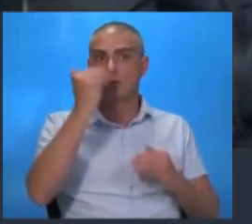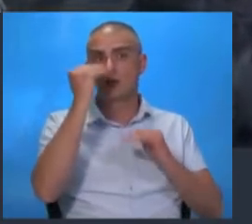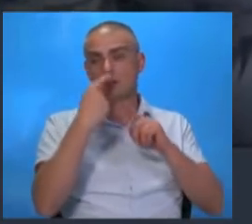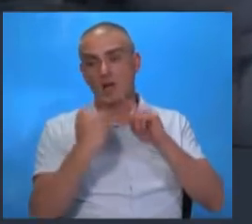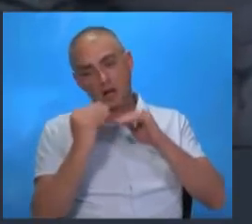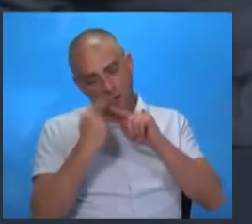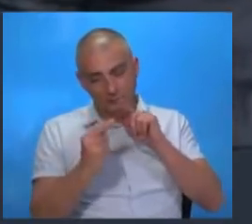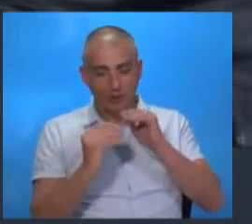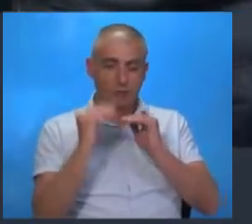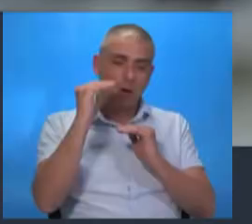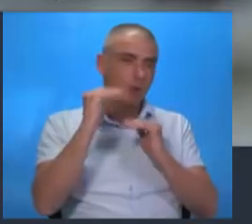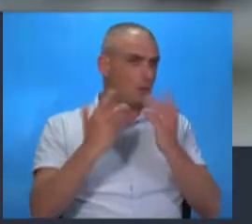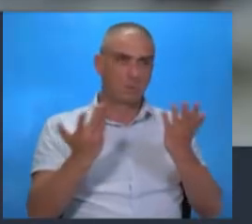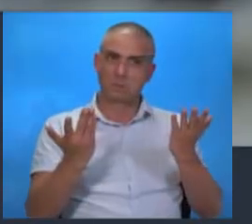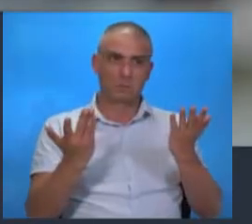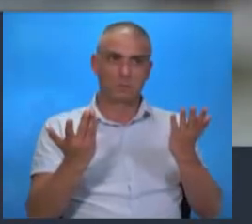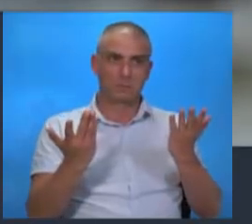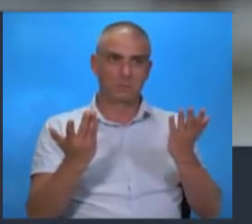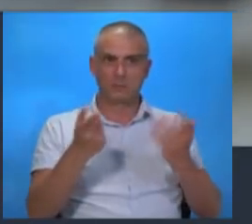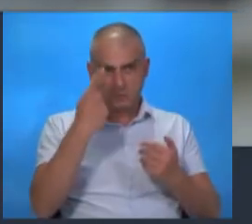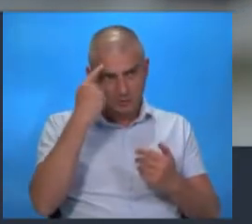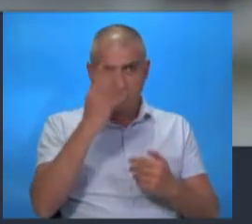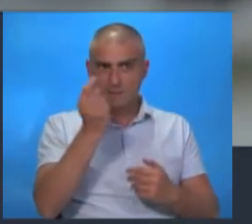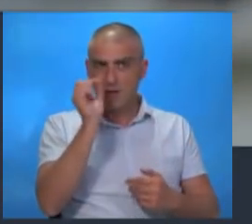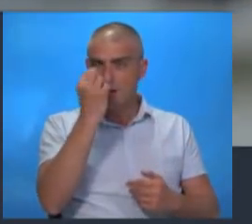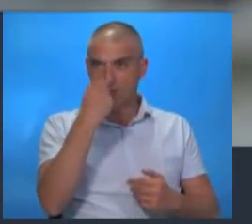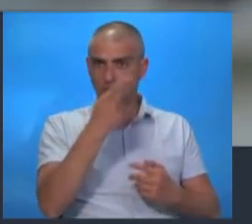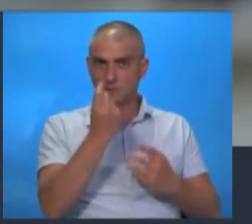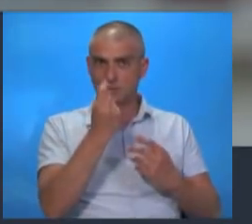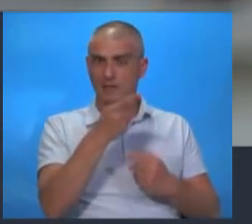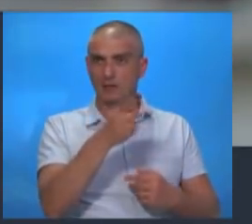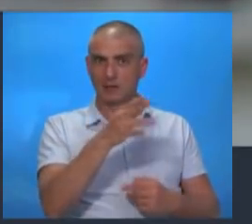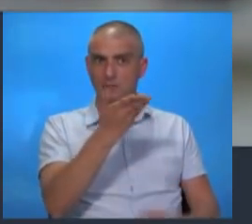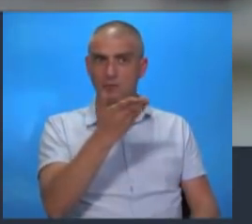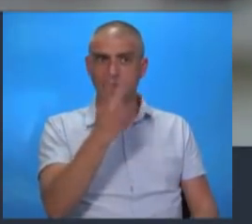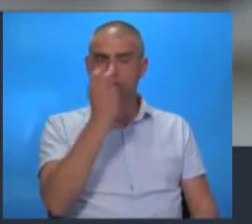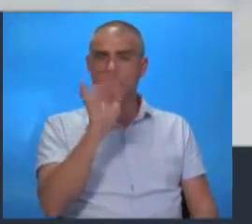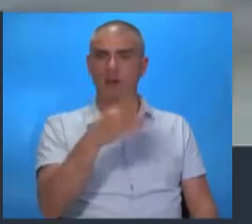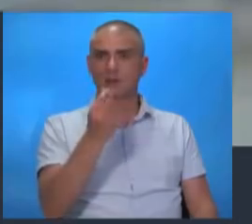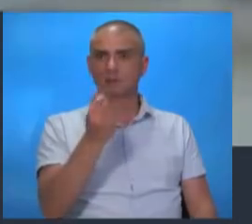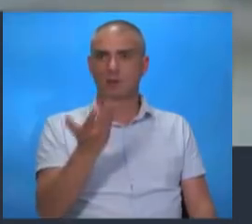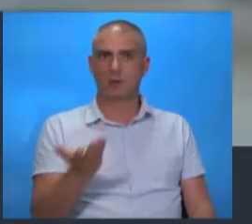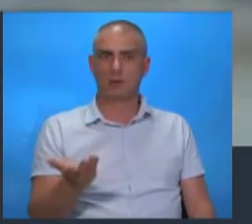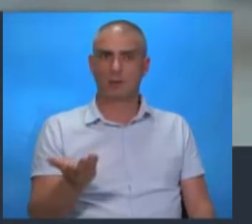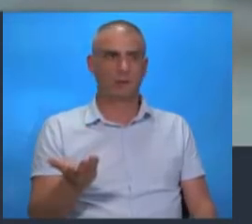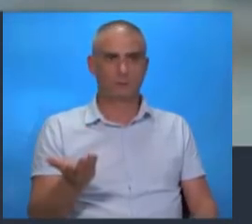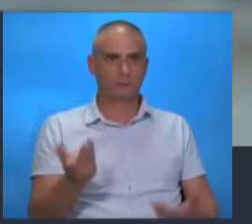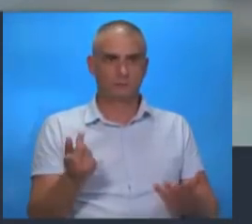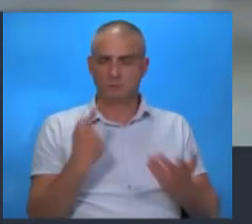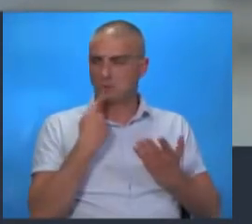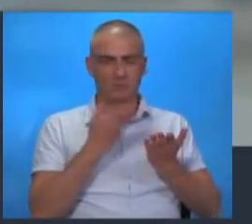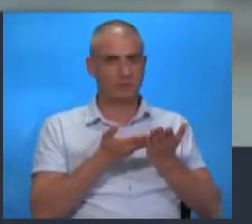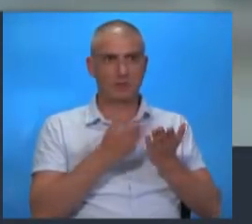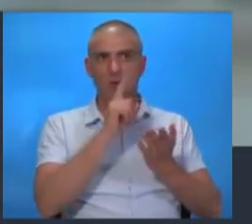עלה 0.5%, נו, אוקיי, נו, ירד גם איזה אחוז במחיר כזה, 20,000 שקל. זה לא מתבטא פה, זה יכול להיות